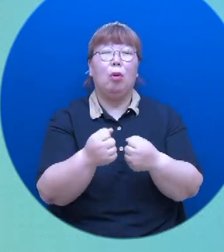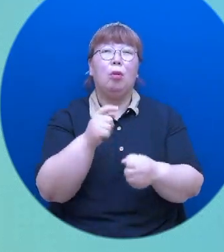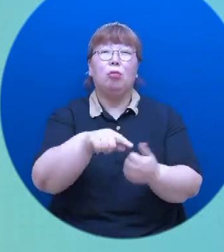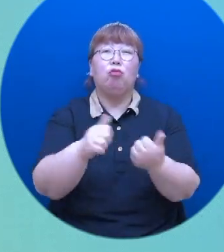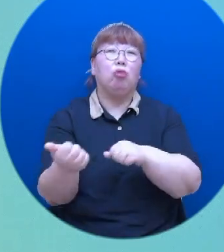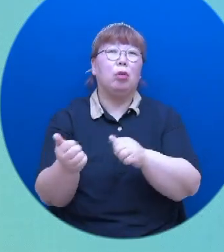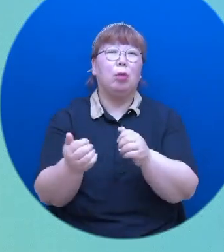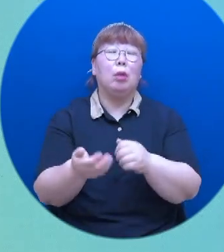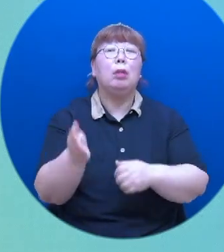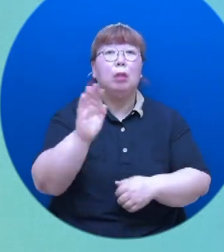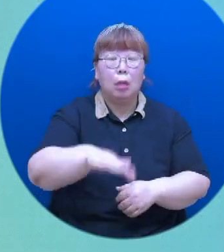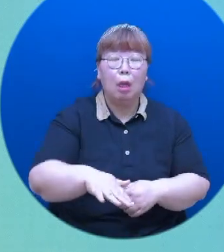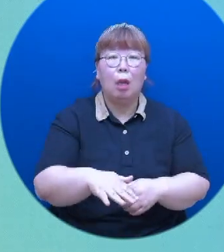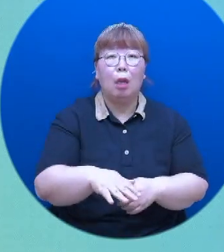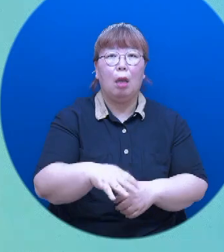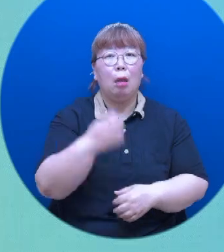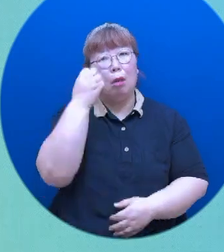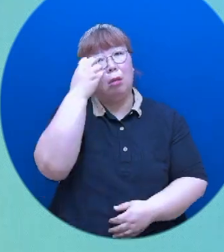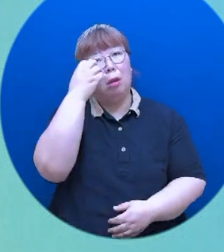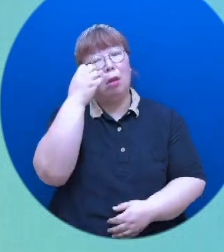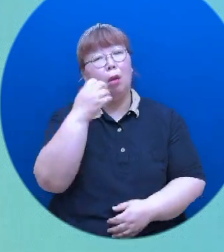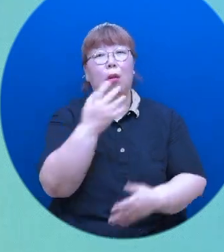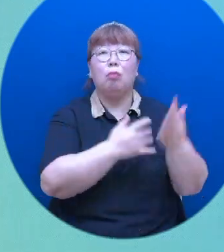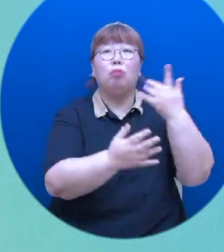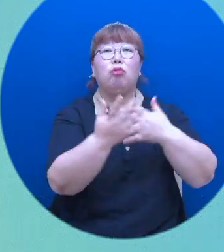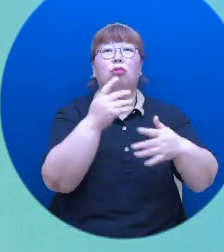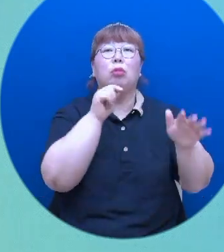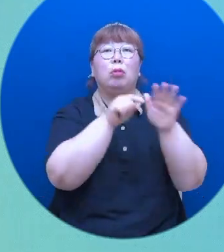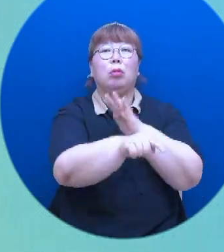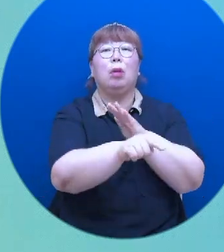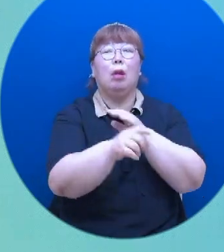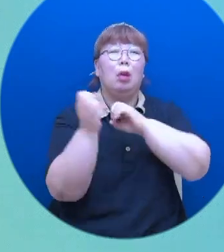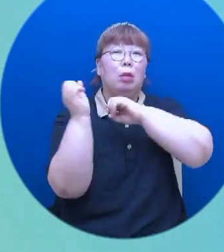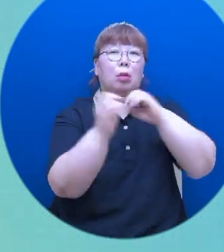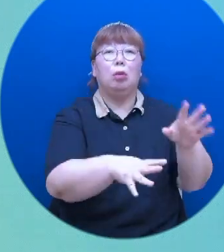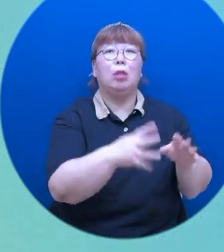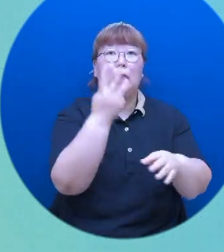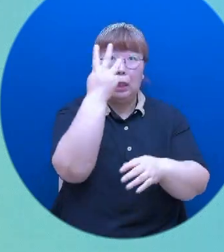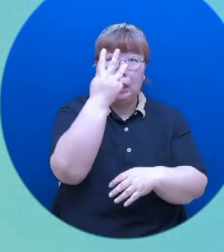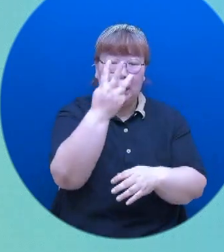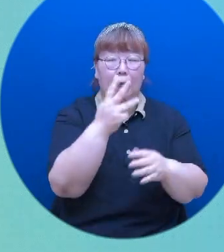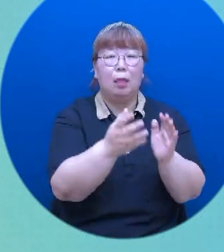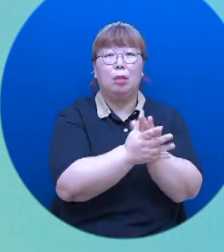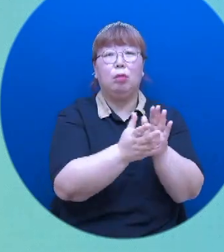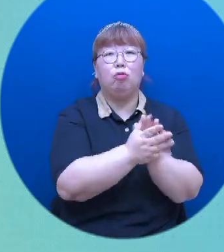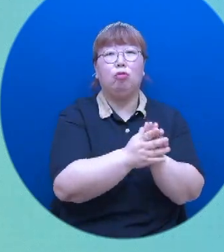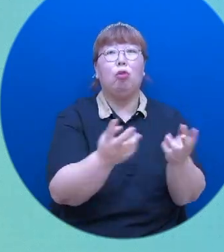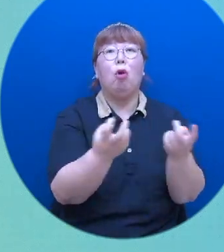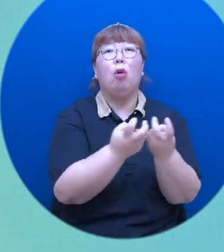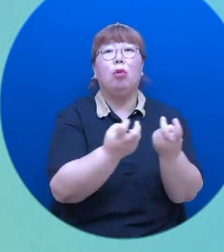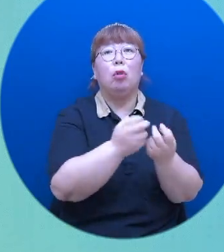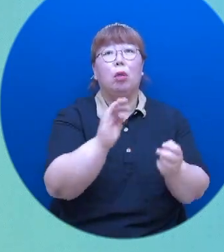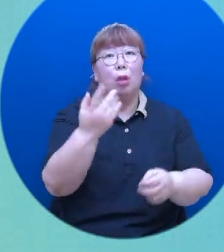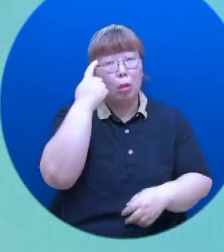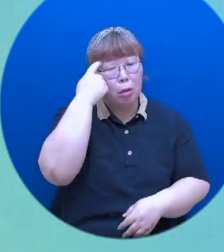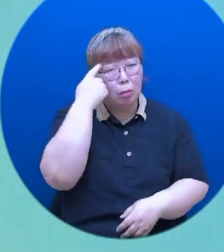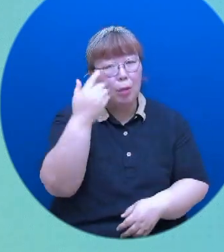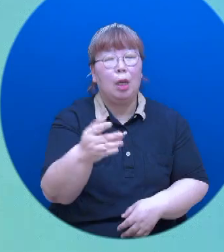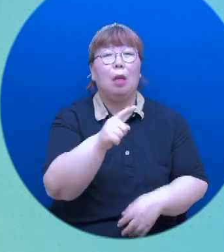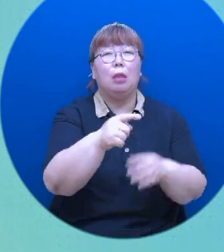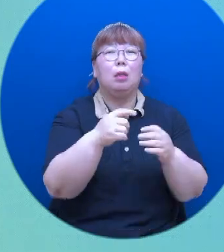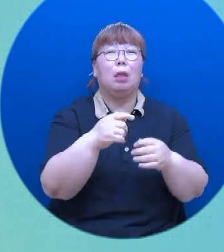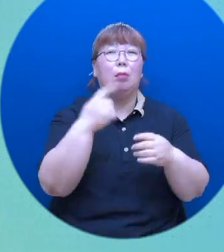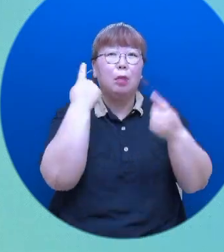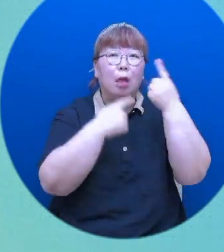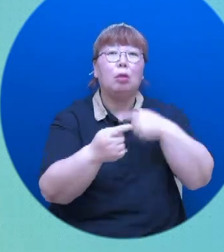정작 불 속에 들어갔던 여호수아, 다니엘의 세 친구는 어떤가요? 털끝 하나 상하지 않죠.